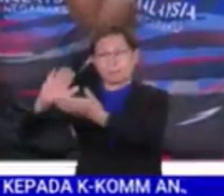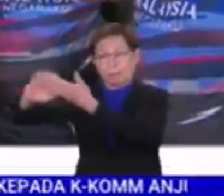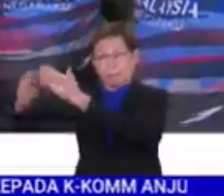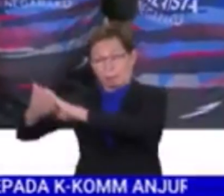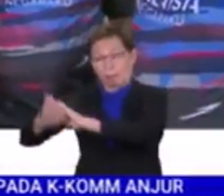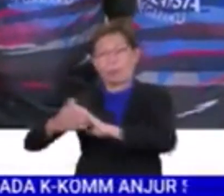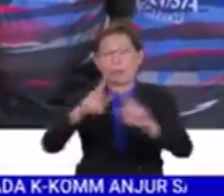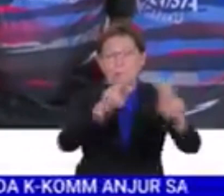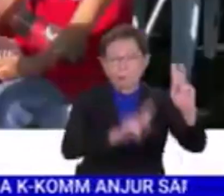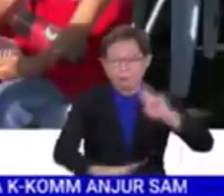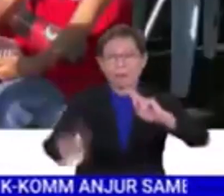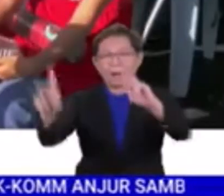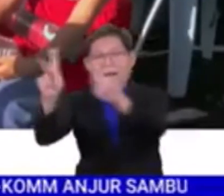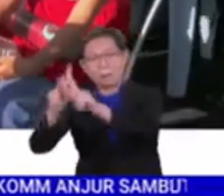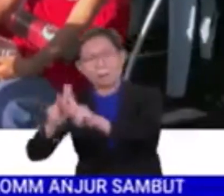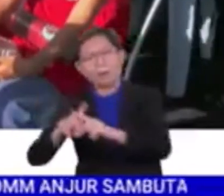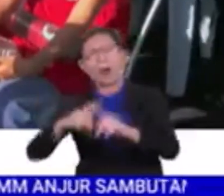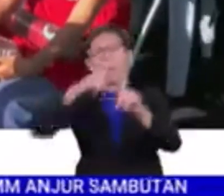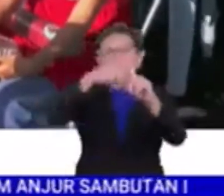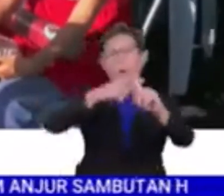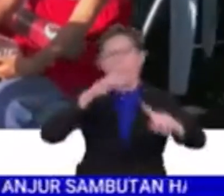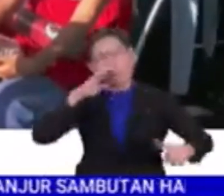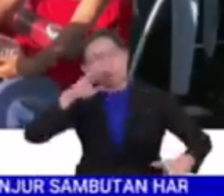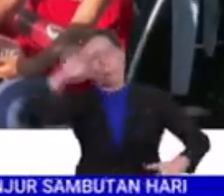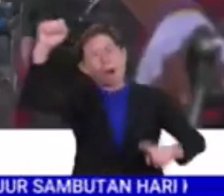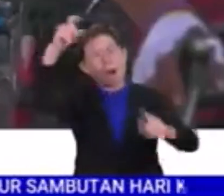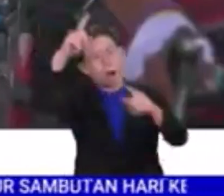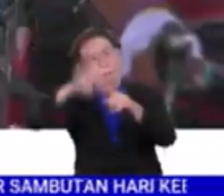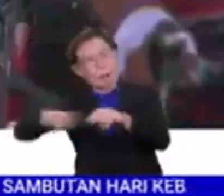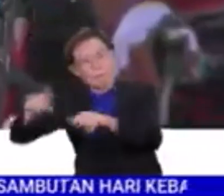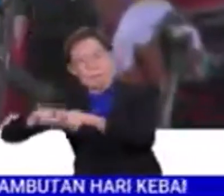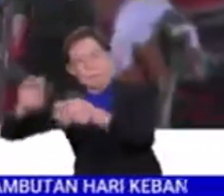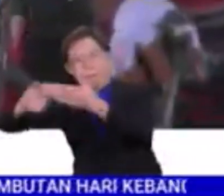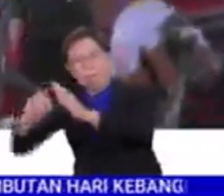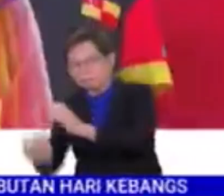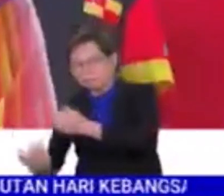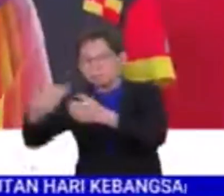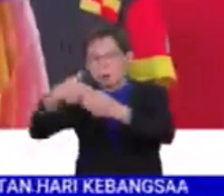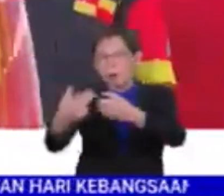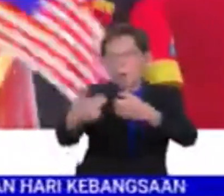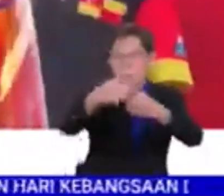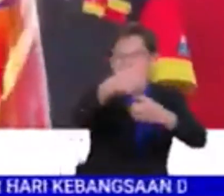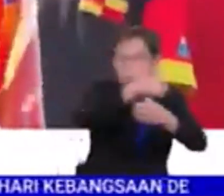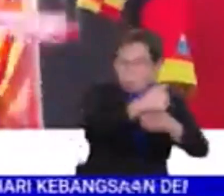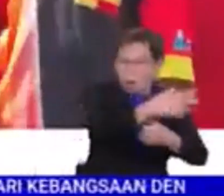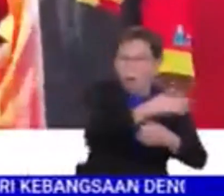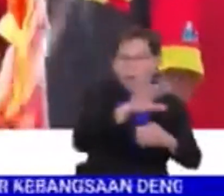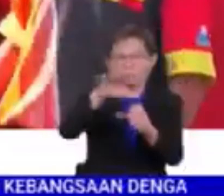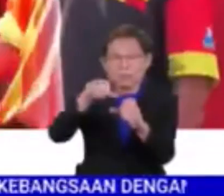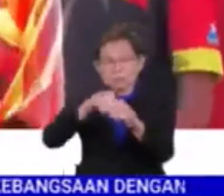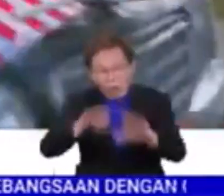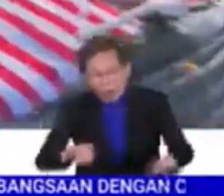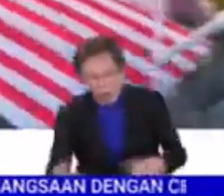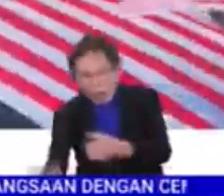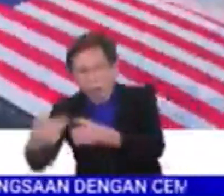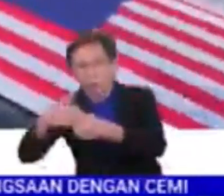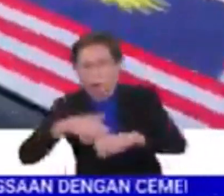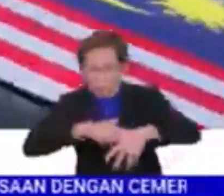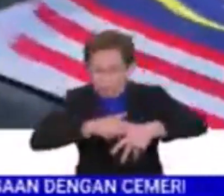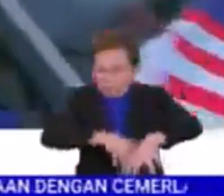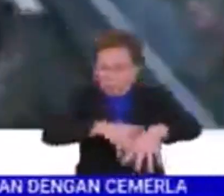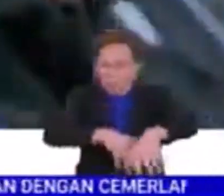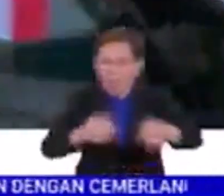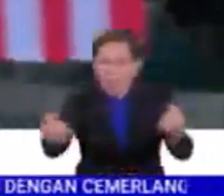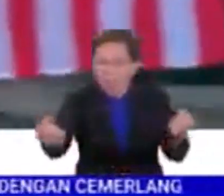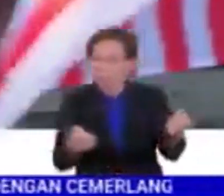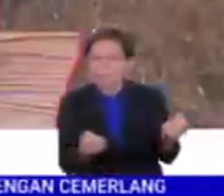penduduk Kampung Jenjarum meraihkan Bulan Kebangsaan melibatkan pelbagai lapisan masyarakat termasuk kanak-kanak. Acara utama program, peralatan kenderaan